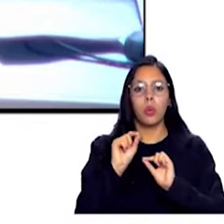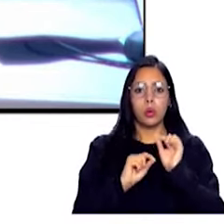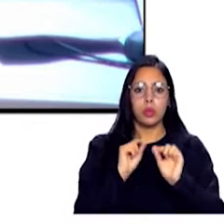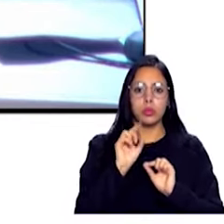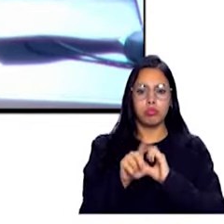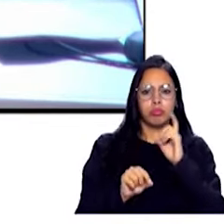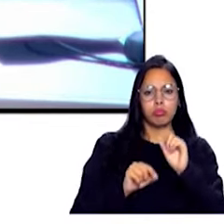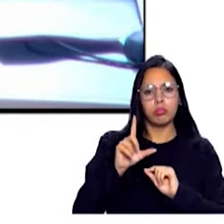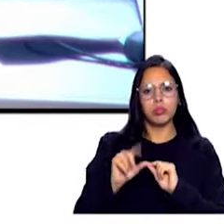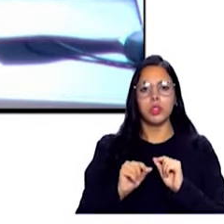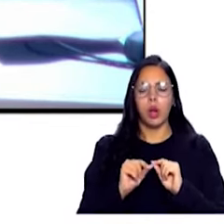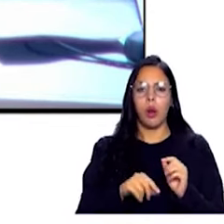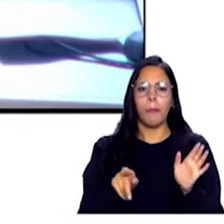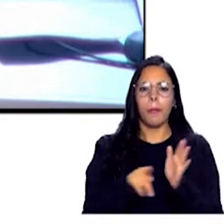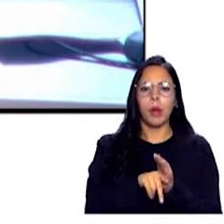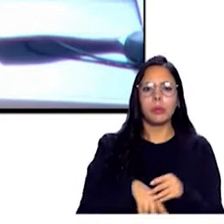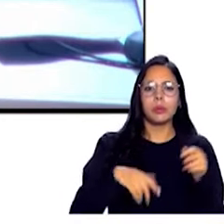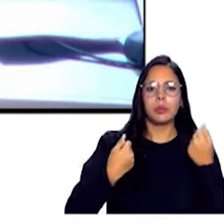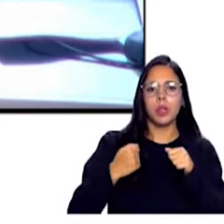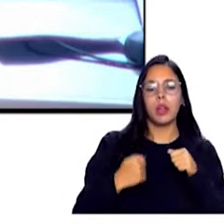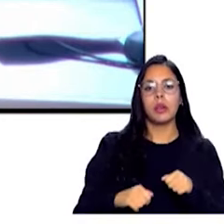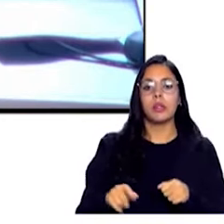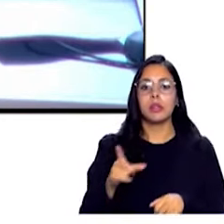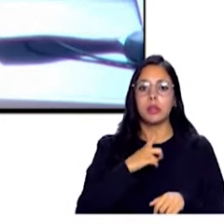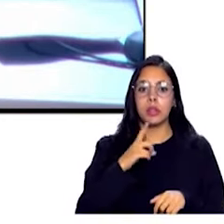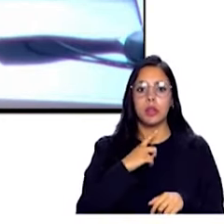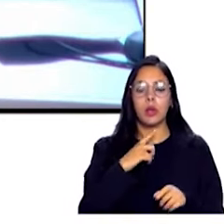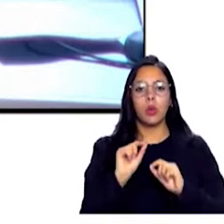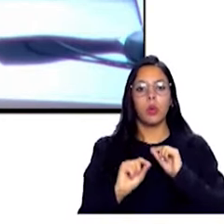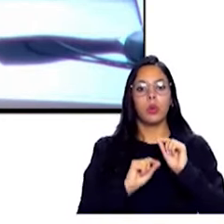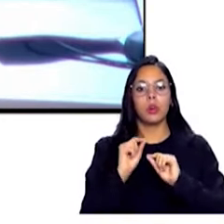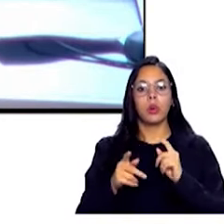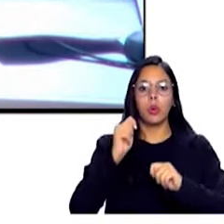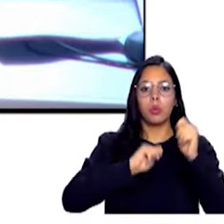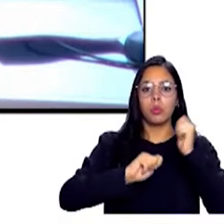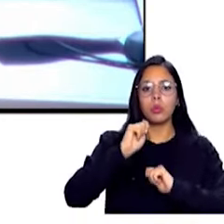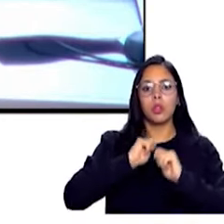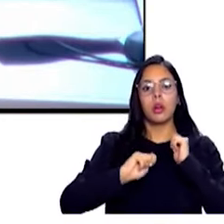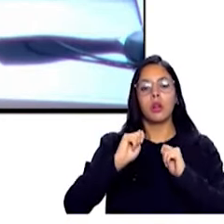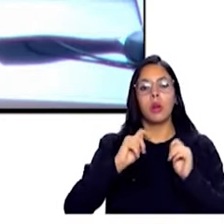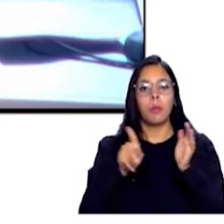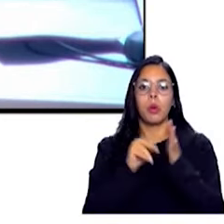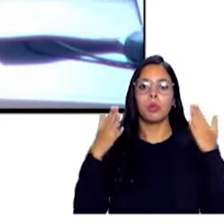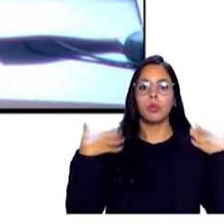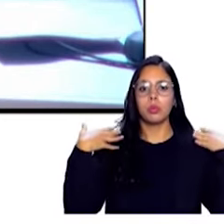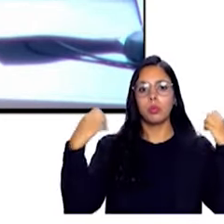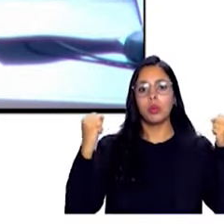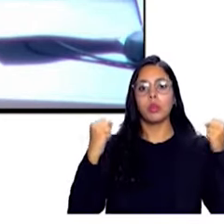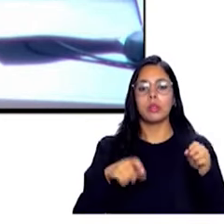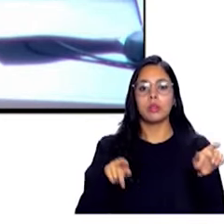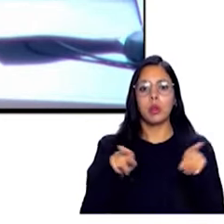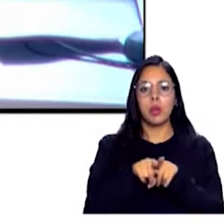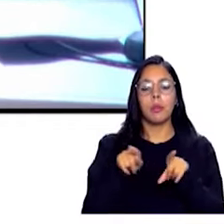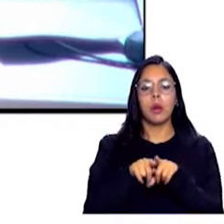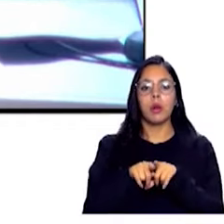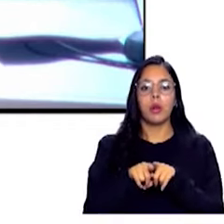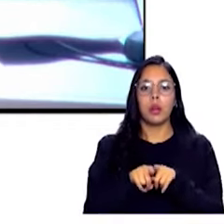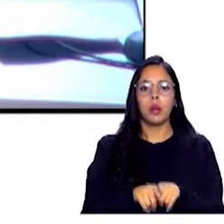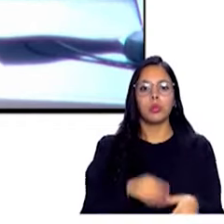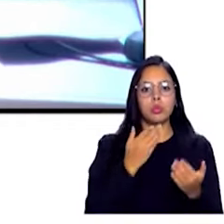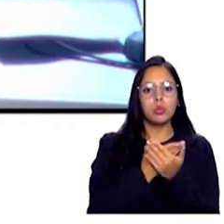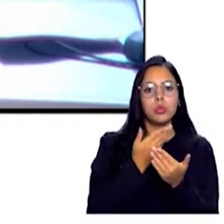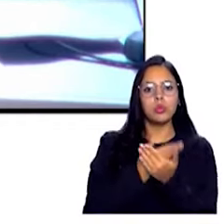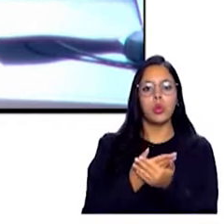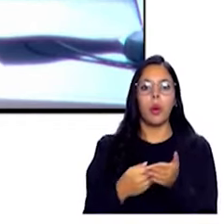nécessiter un contrôle de la part Du juge ET une appréciation de la part Du juge on a une recommandation Du